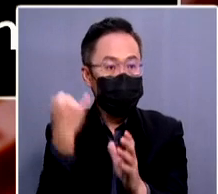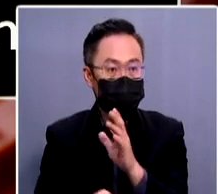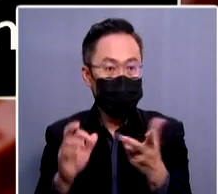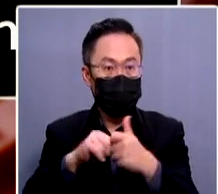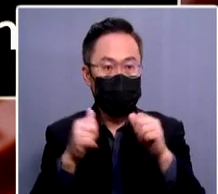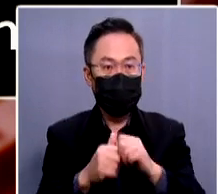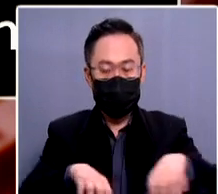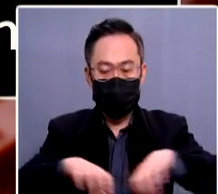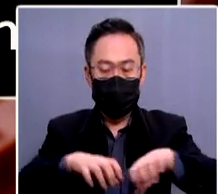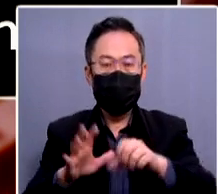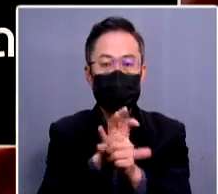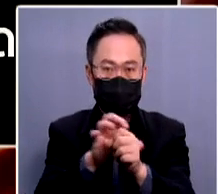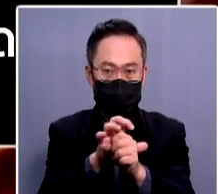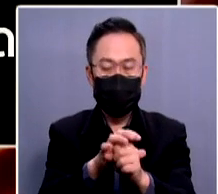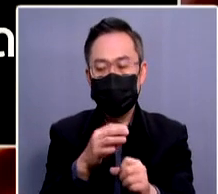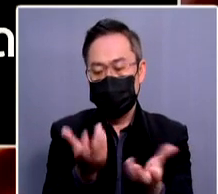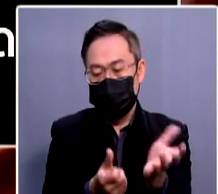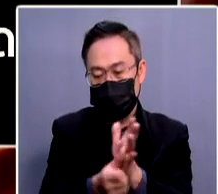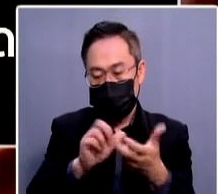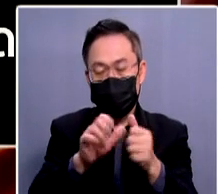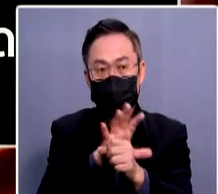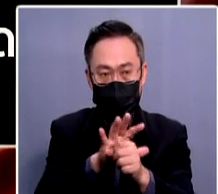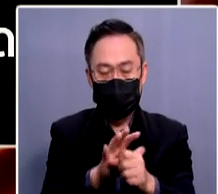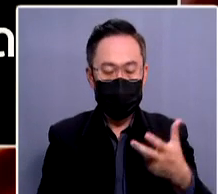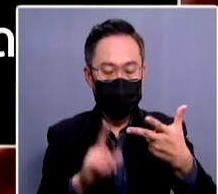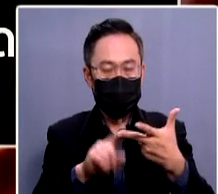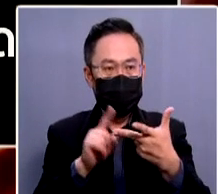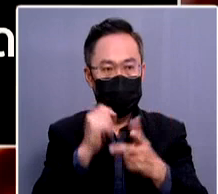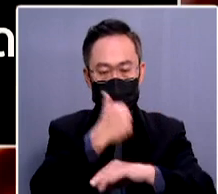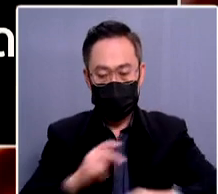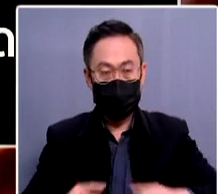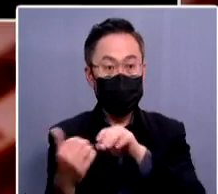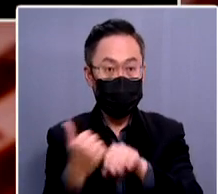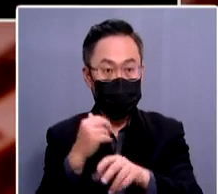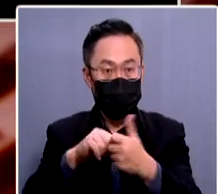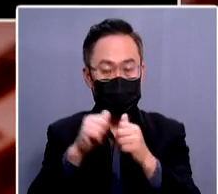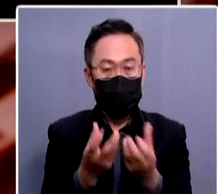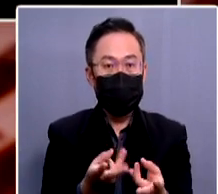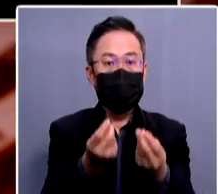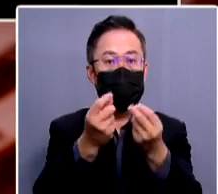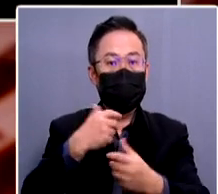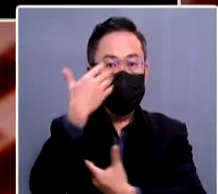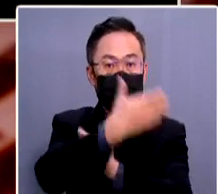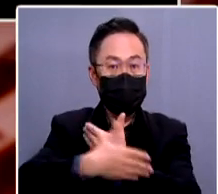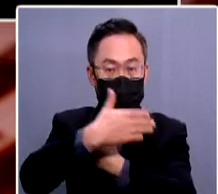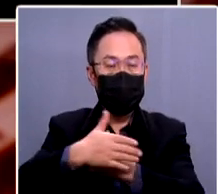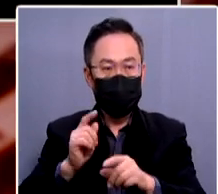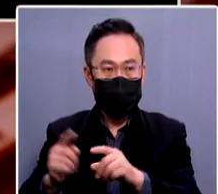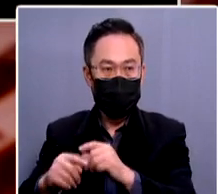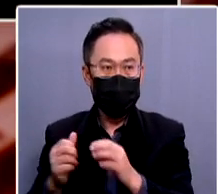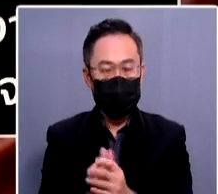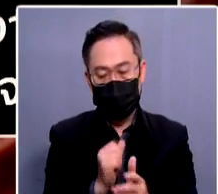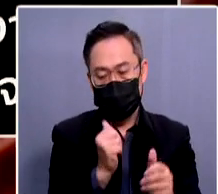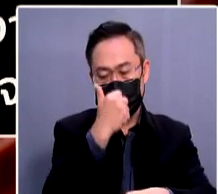คะคุณศักดิ์สยามชิดชอบรัฐมนตรีว่าการกระทรวงคมนาคมคุณเฉลิมชัยศรีอ่อนรัฐมนตรีว่าการกระทรวงเกษตรและสหกรณ์คุณสุชาติช